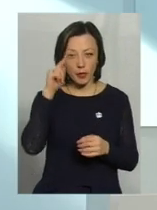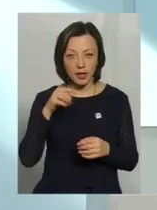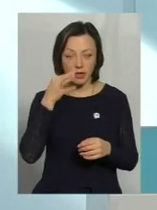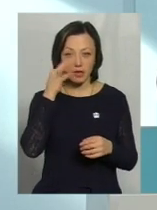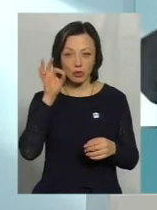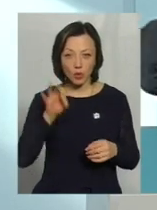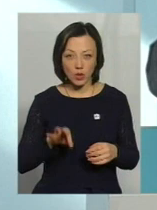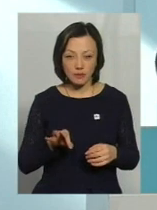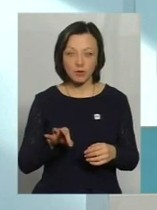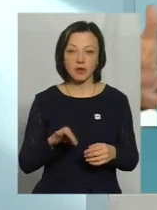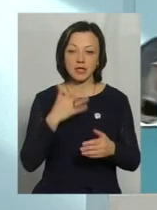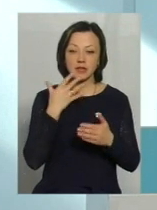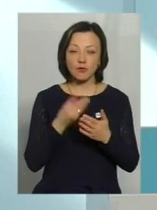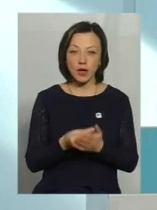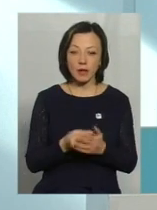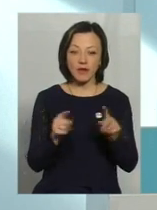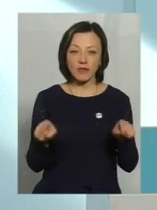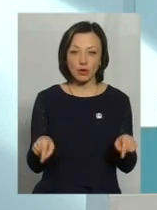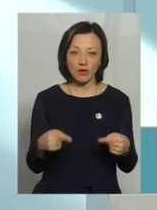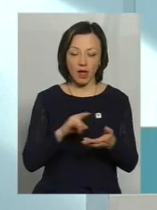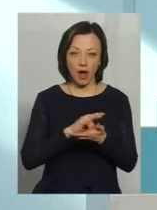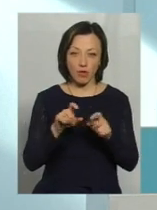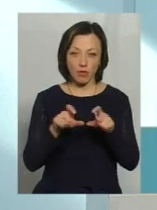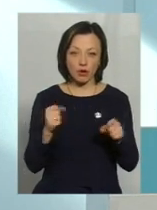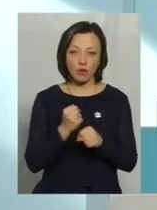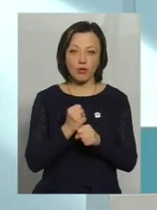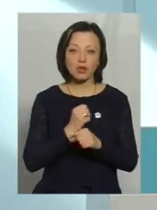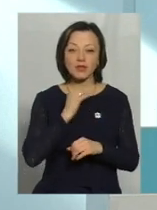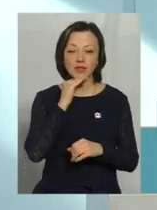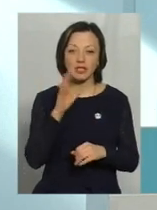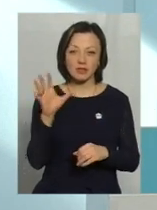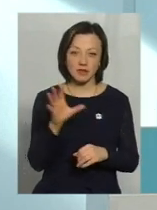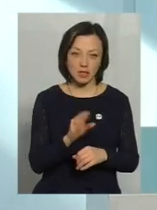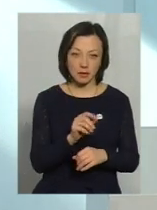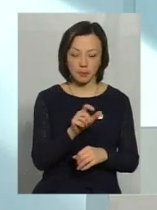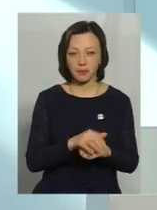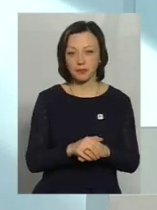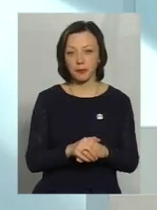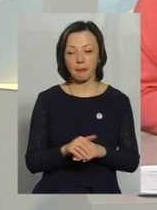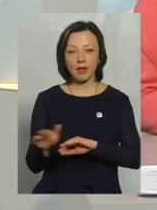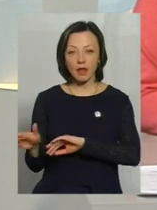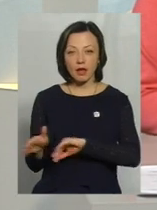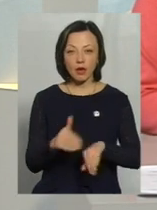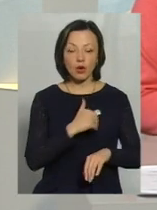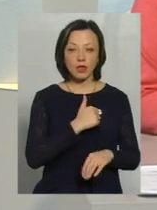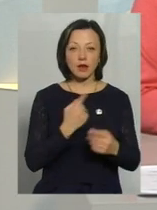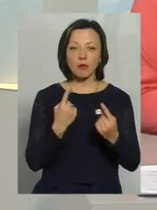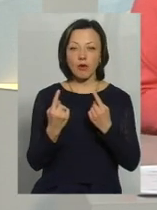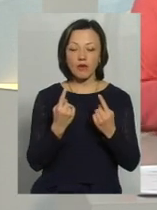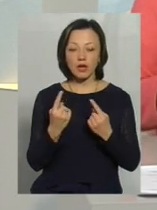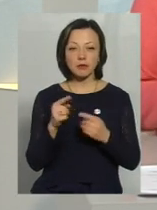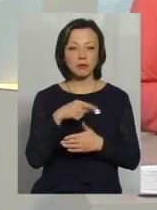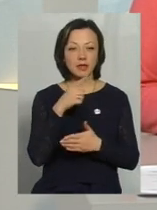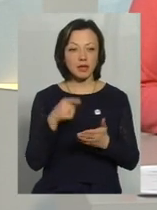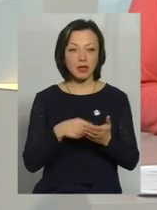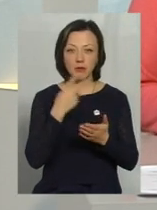своїм досвідом, своїм відновленням аеропорту. Роботи вистачить всім. Пане Валерій, я би ще хотіла, щоб ми поговорили з того приводу